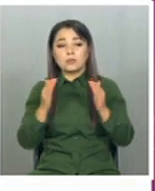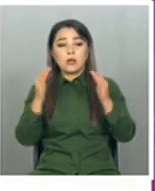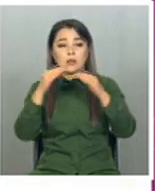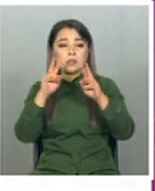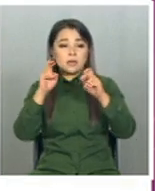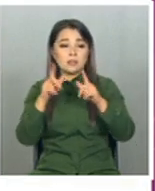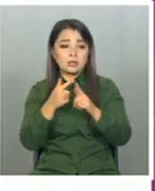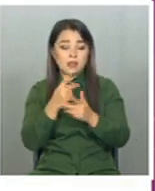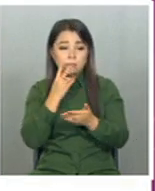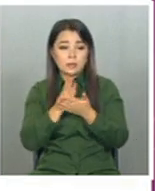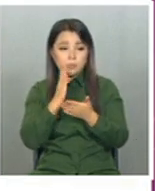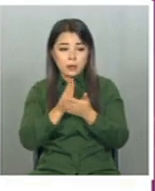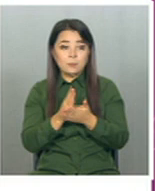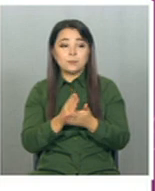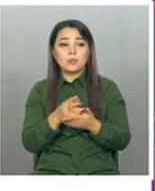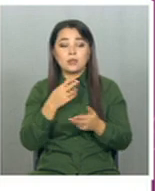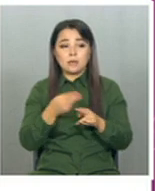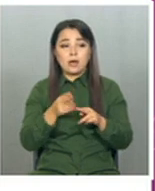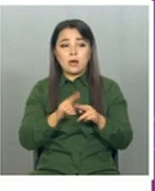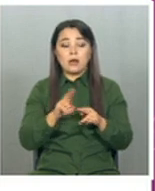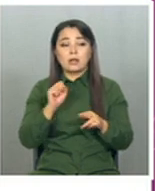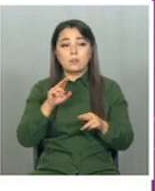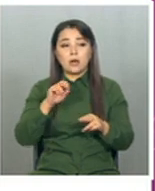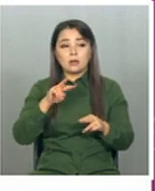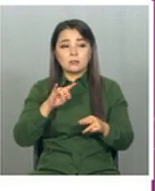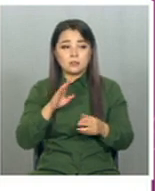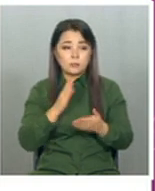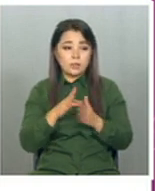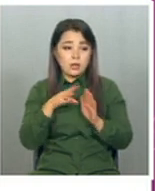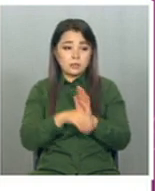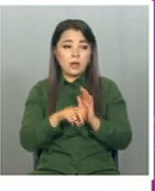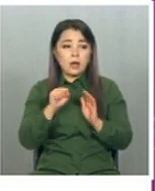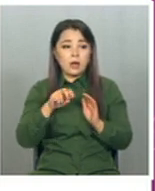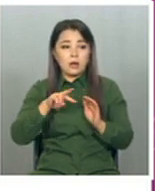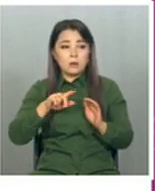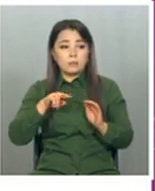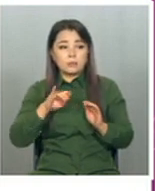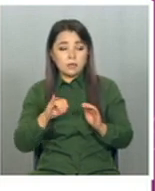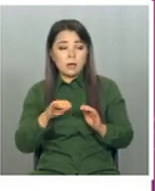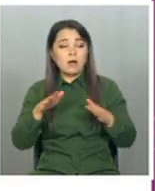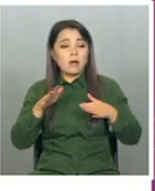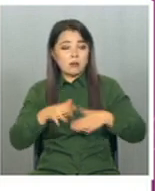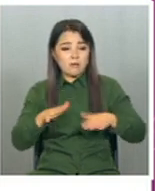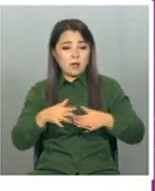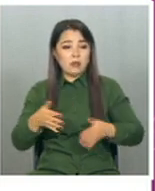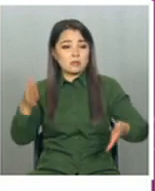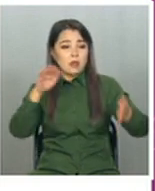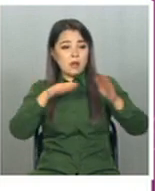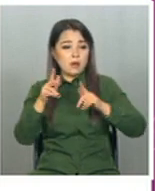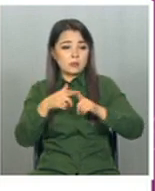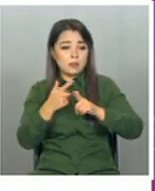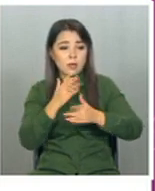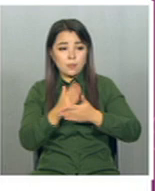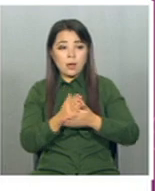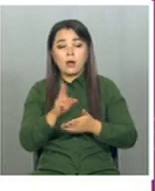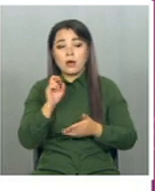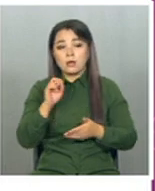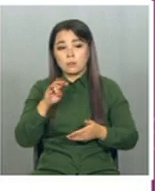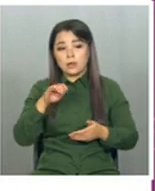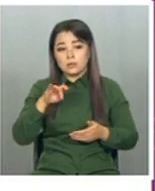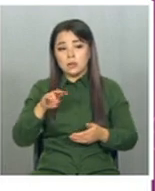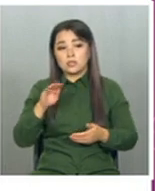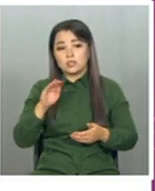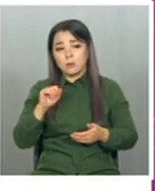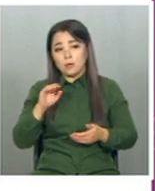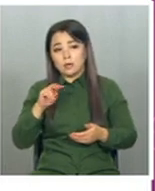таулар. Қатпарлы тауларға Альпы, Кавказ таулары жатады. Қатпарлы жақпарлы тауларға